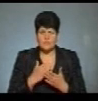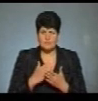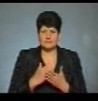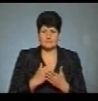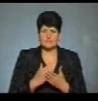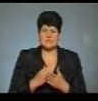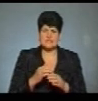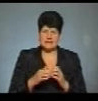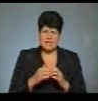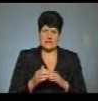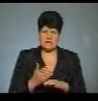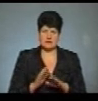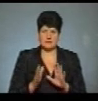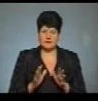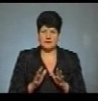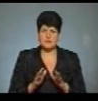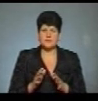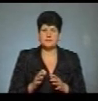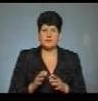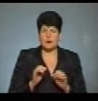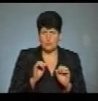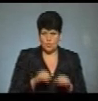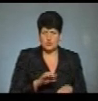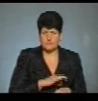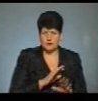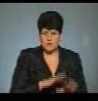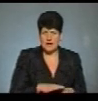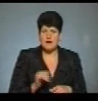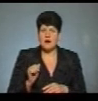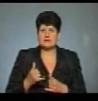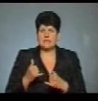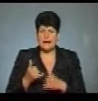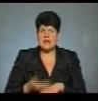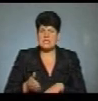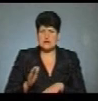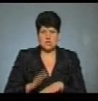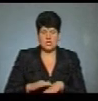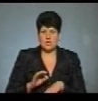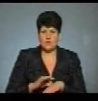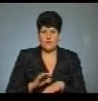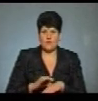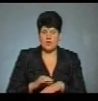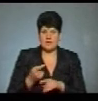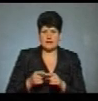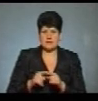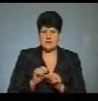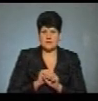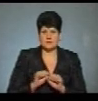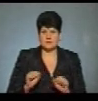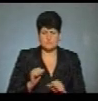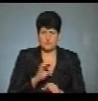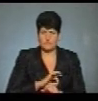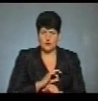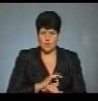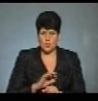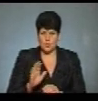важкості, середньої важкості, середньо-тяжкі він може використовуватись. Для тяжких хворих показана інвазивна штучна вентиляція